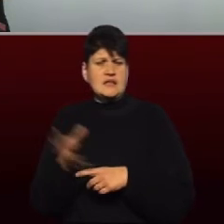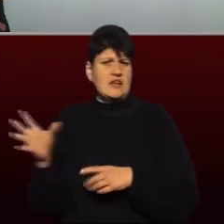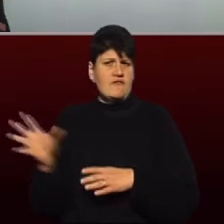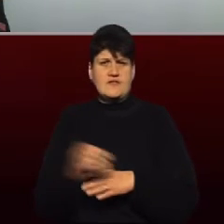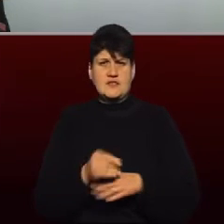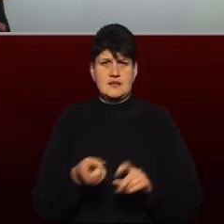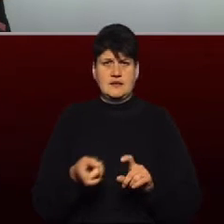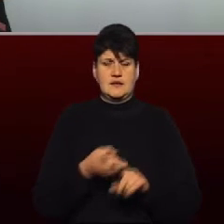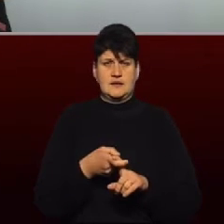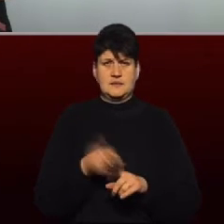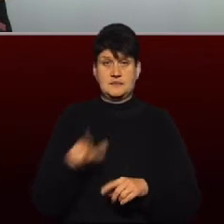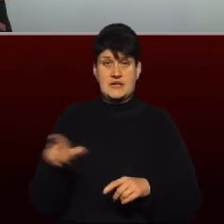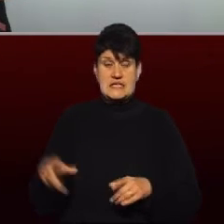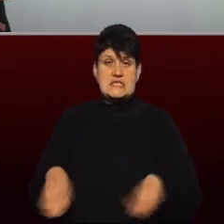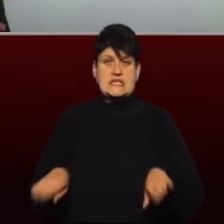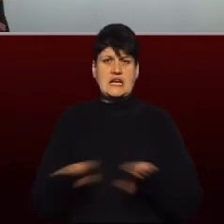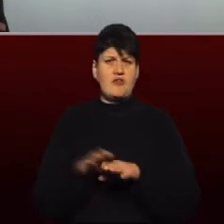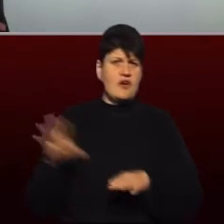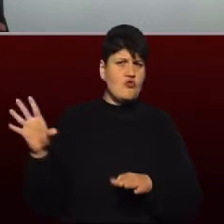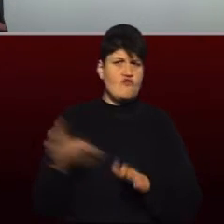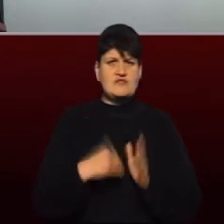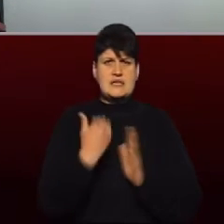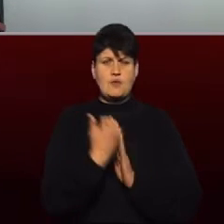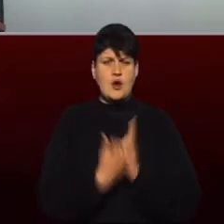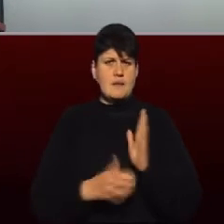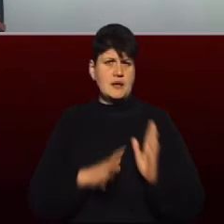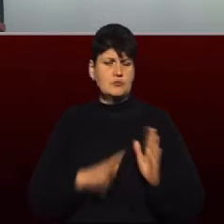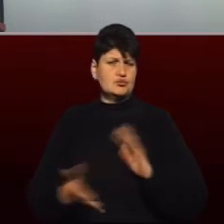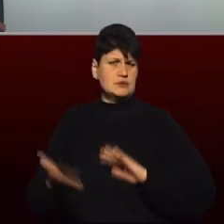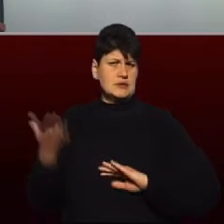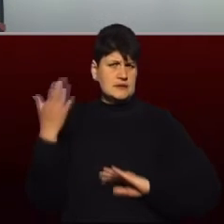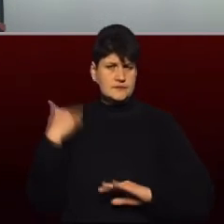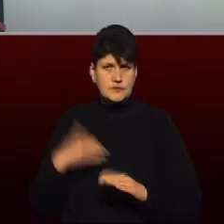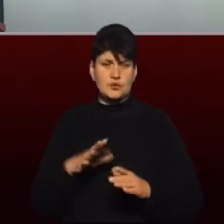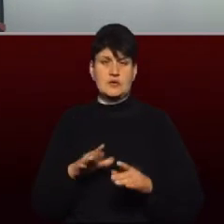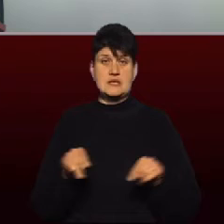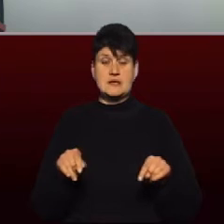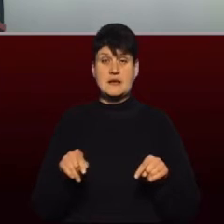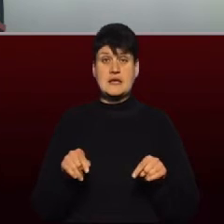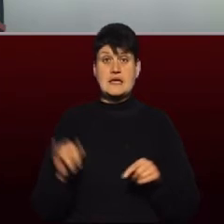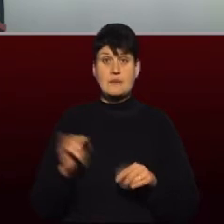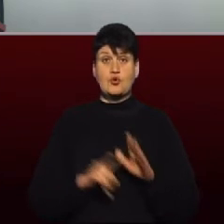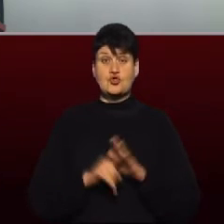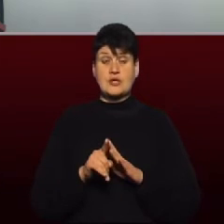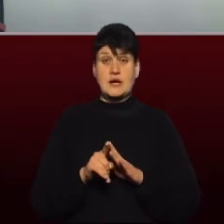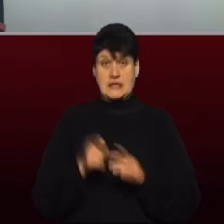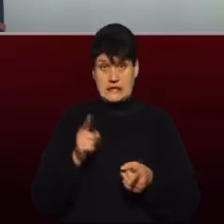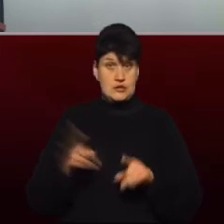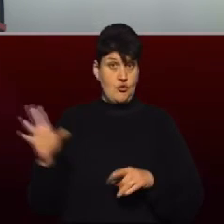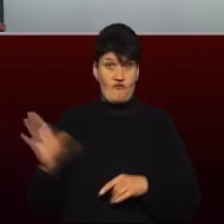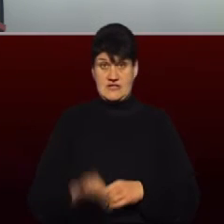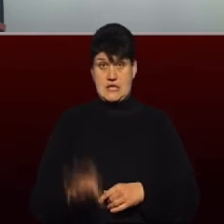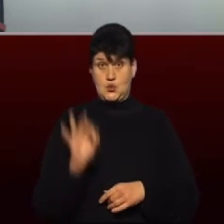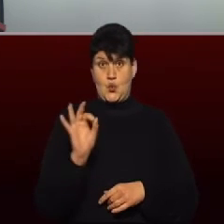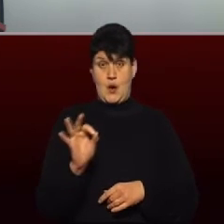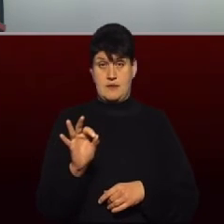всі програми, які існували до того і започатковувалися попередникам. І починають дійсно все з нуля. Це, ну, таке